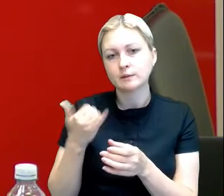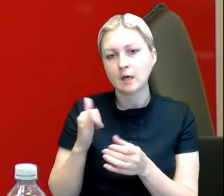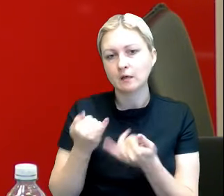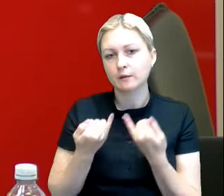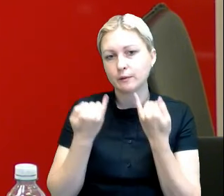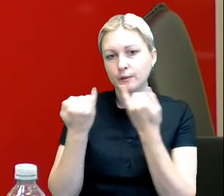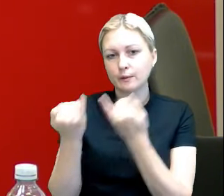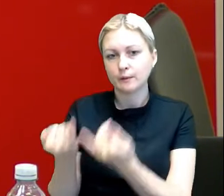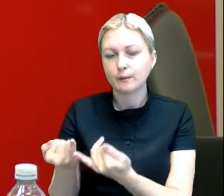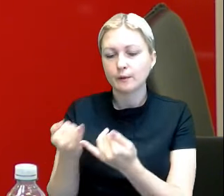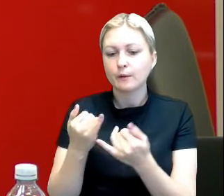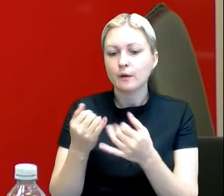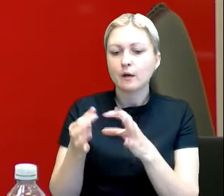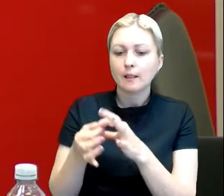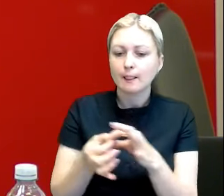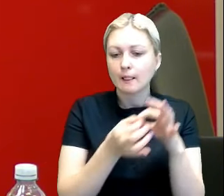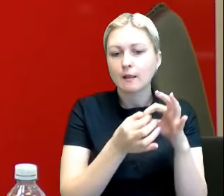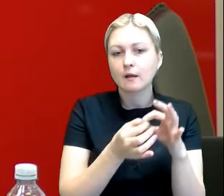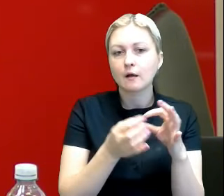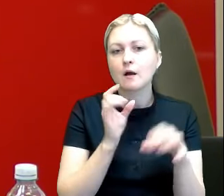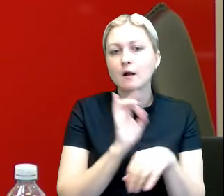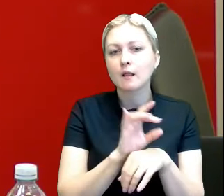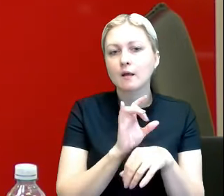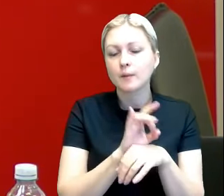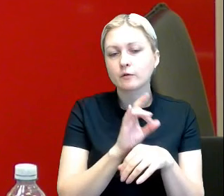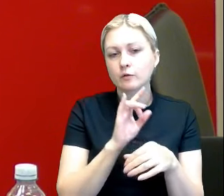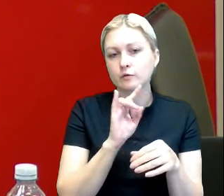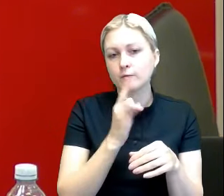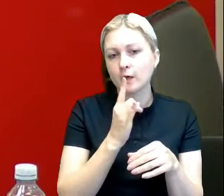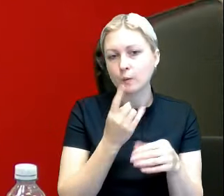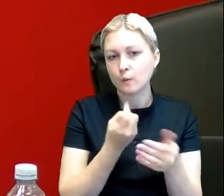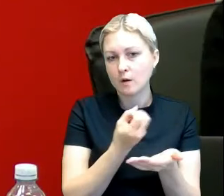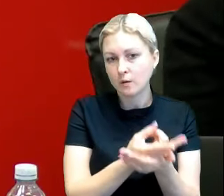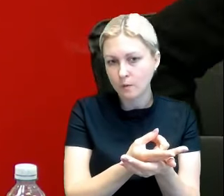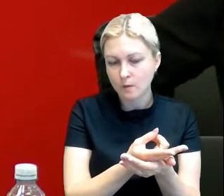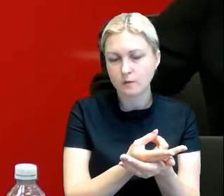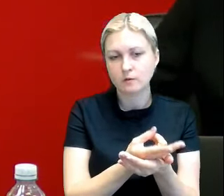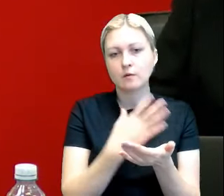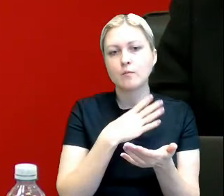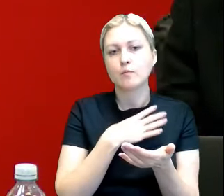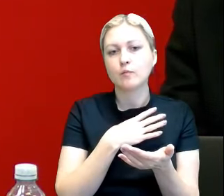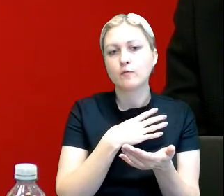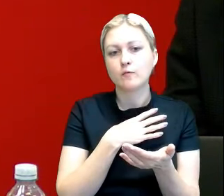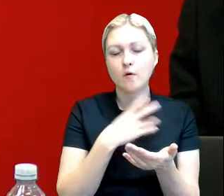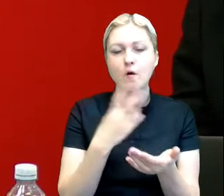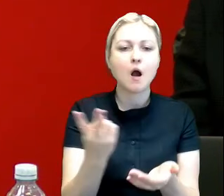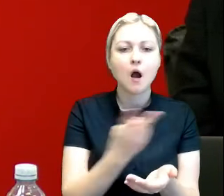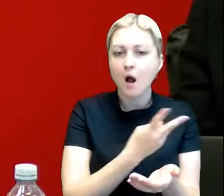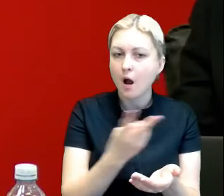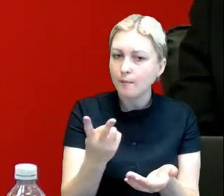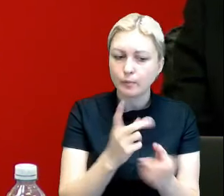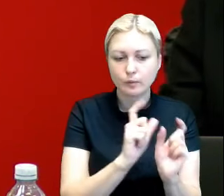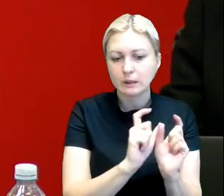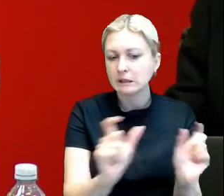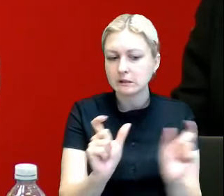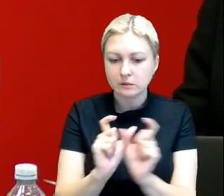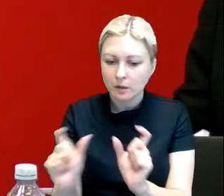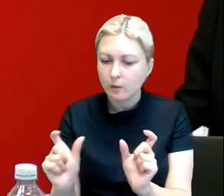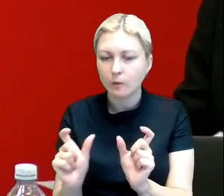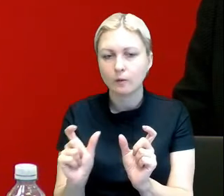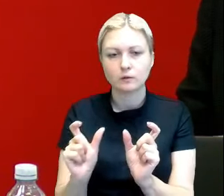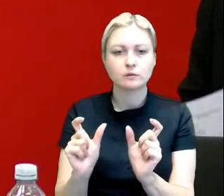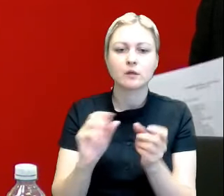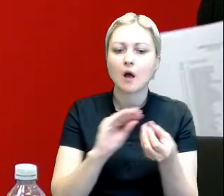klaipėdos vaikų ligoninės šis klausimas buvo išsamiai aptartas su abiem abiem institucijom tiek su